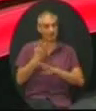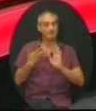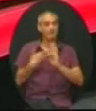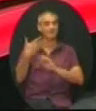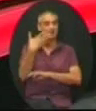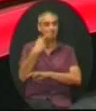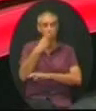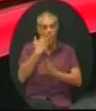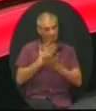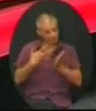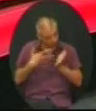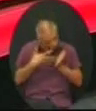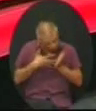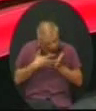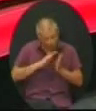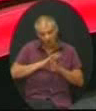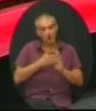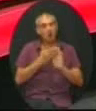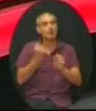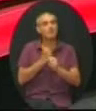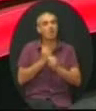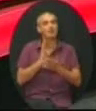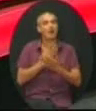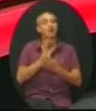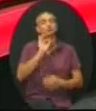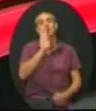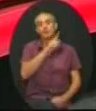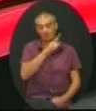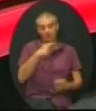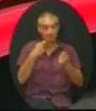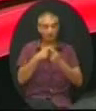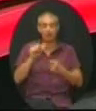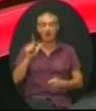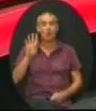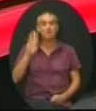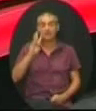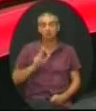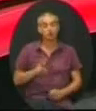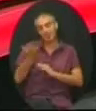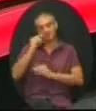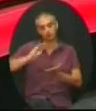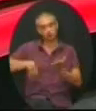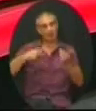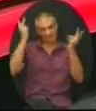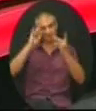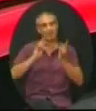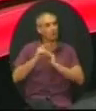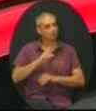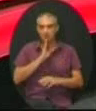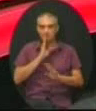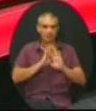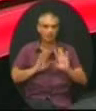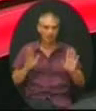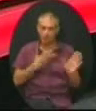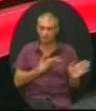המדינה, שהם בדקו את כל הפעולות וההחלטות של נתניהו בעניין אלוביץ' לפני שהוא חתם על הסדר ניגוד עניינים, ואין שום בעיה עם שום